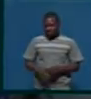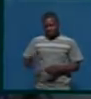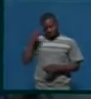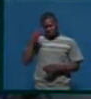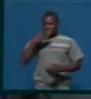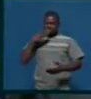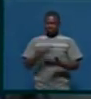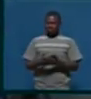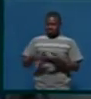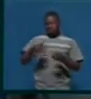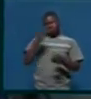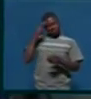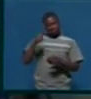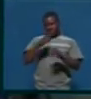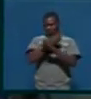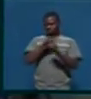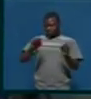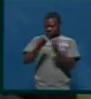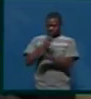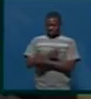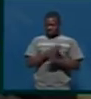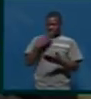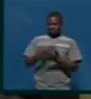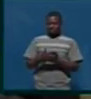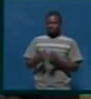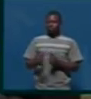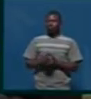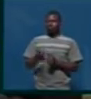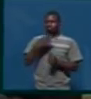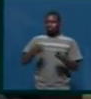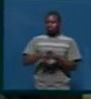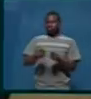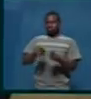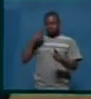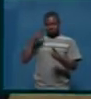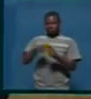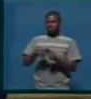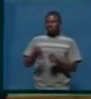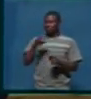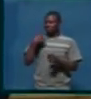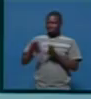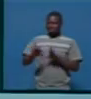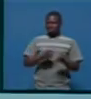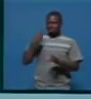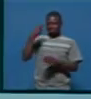Et c'est aussi l'objectif des différents acteurs à travers l'organisation chaque 2 ans de cette grande messe culturelle.